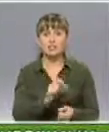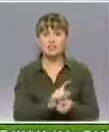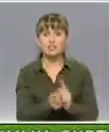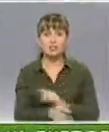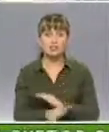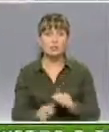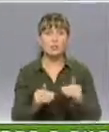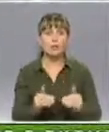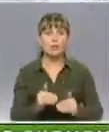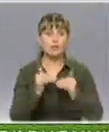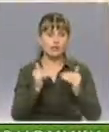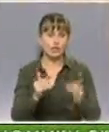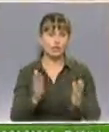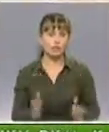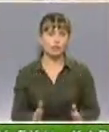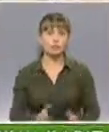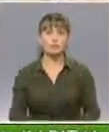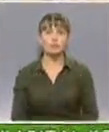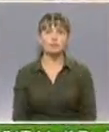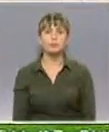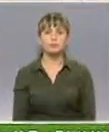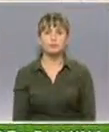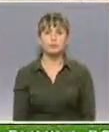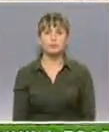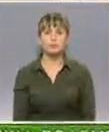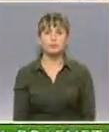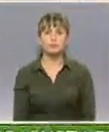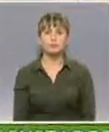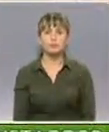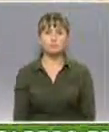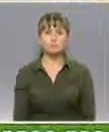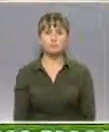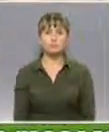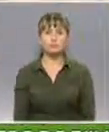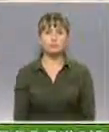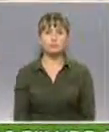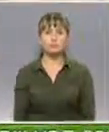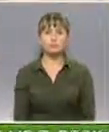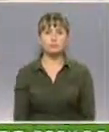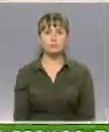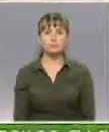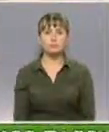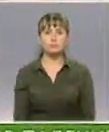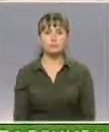изменится, повышения не избежать. Амина Абдрахманова, Альфараби Гусенцов, телеканал «Алматы».